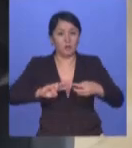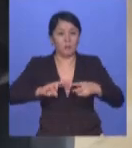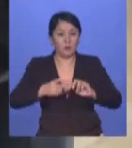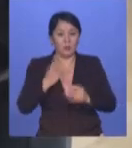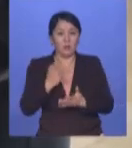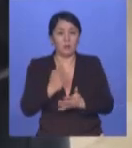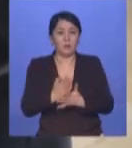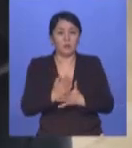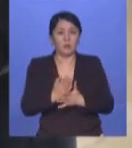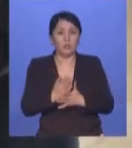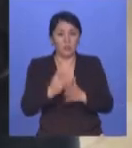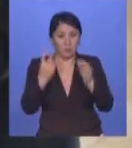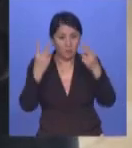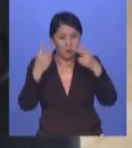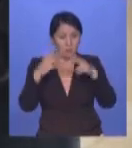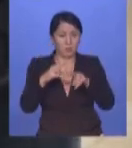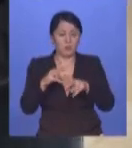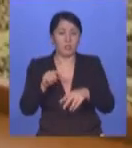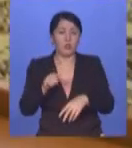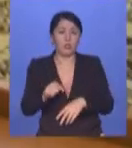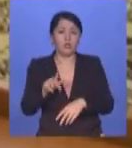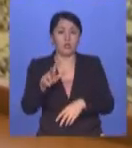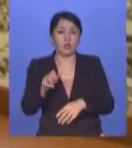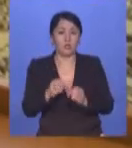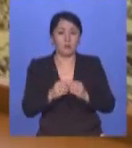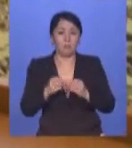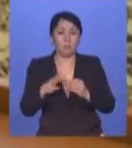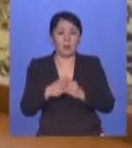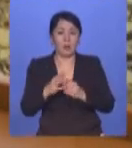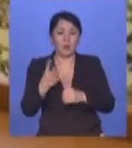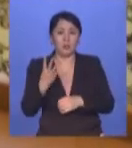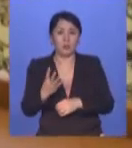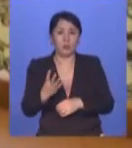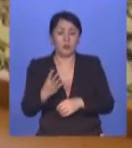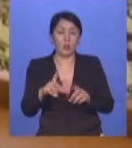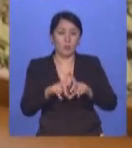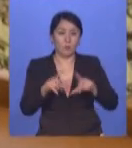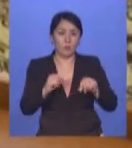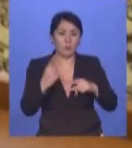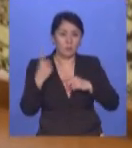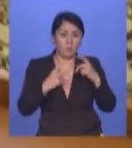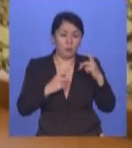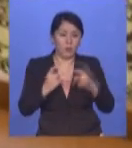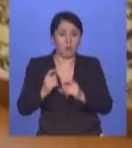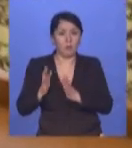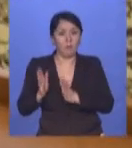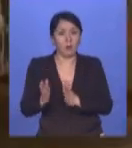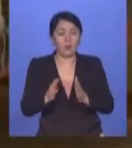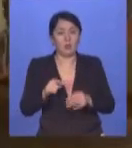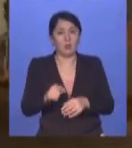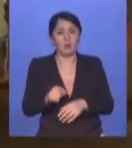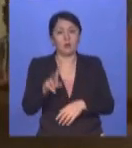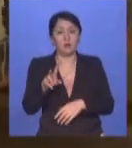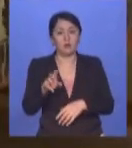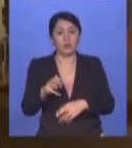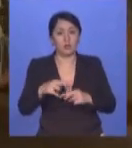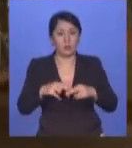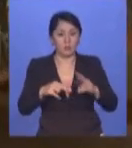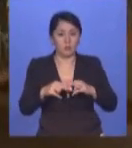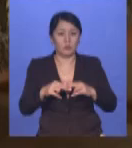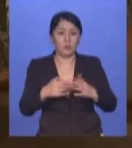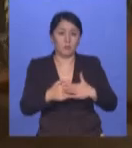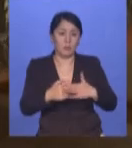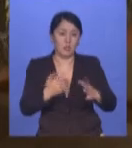де туындайды. Ал университетте жалпы 1365 орындық 4 студенттік жатақхана бар. Сонымен қатар 1200 орындық жатақхананың құрылысы